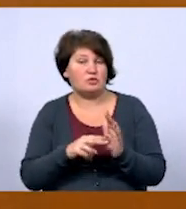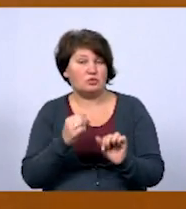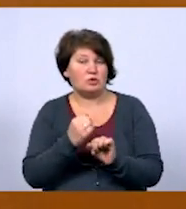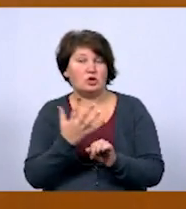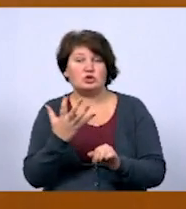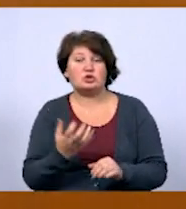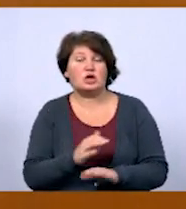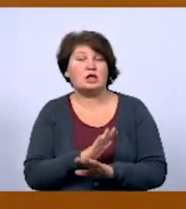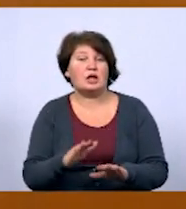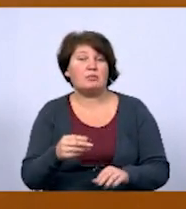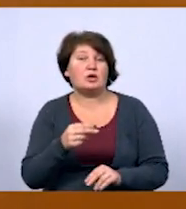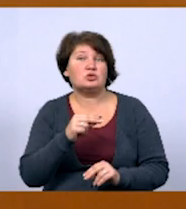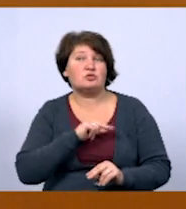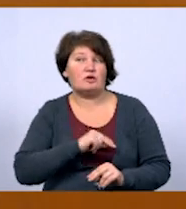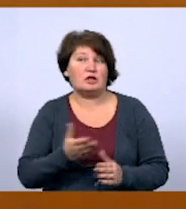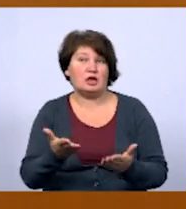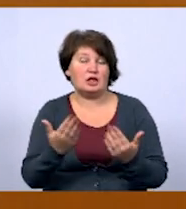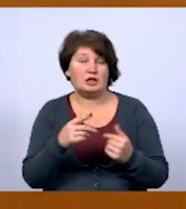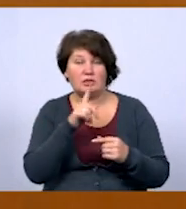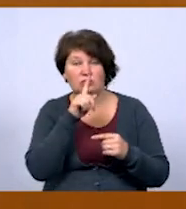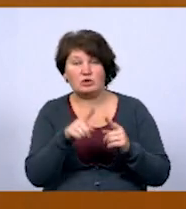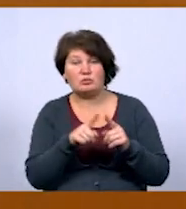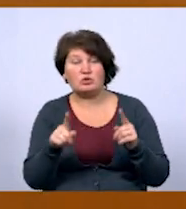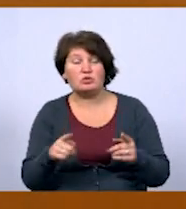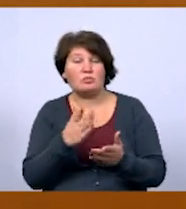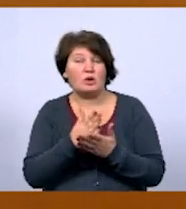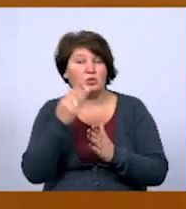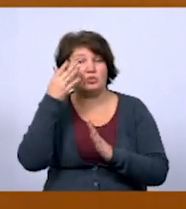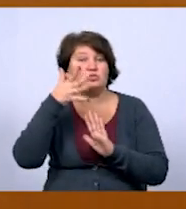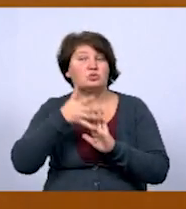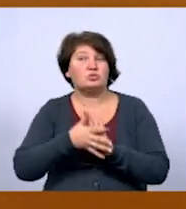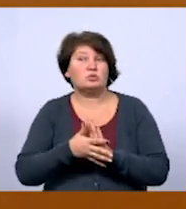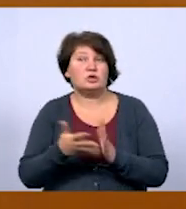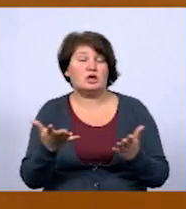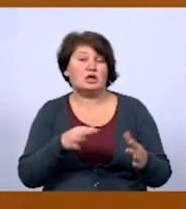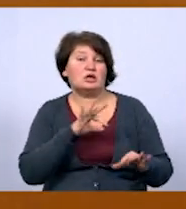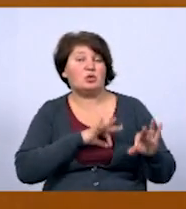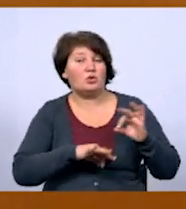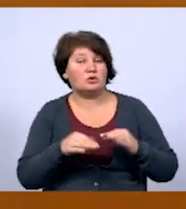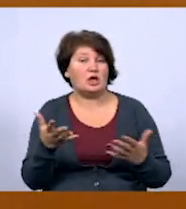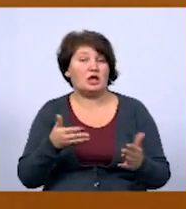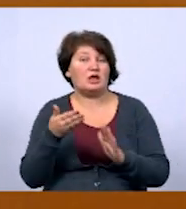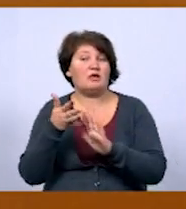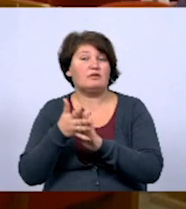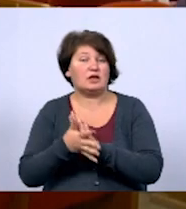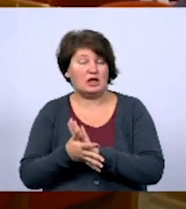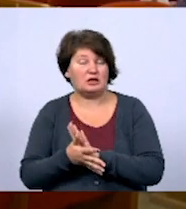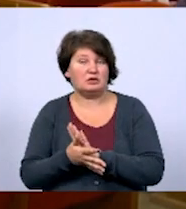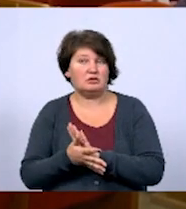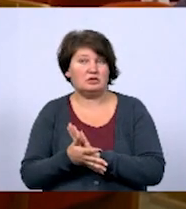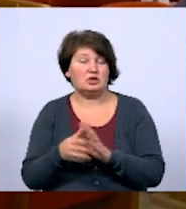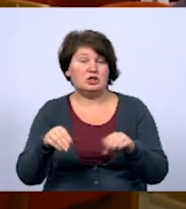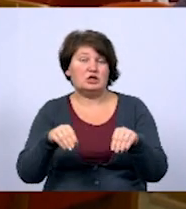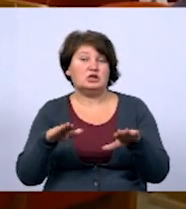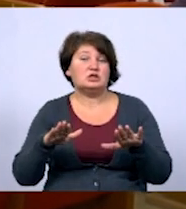працювали? Дайте нам хоч місяць, щоб ми мали розуміння, які є дочки, які є витрати. Ставить цього, будуть враховані нові тарифи. За рішення